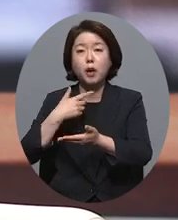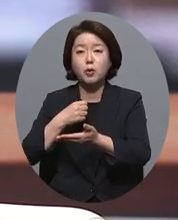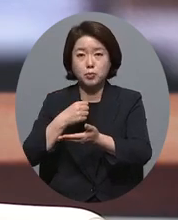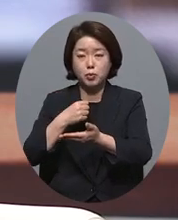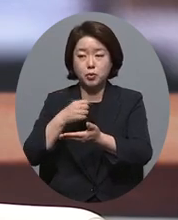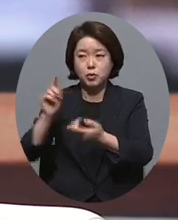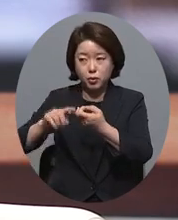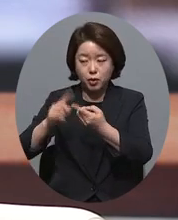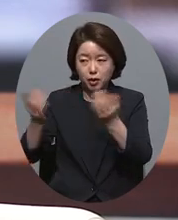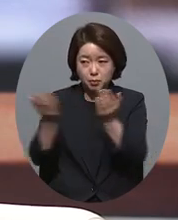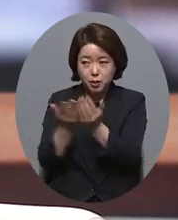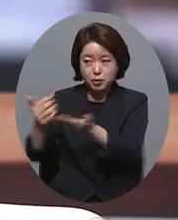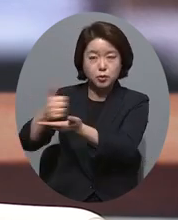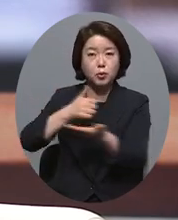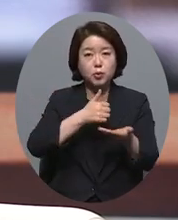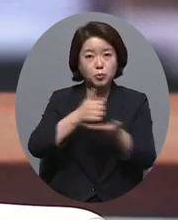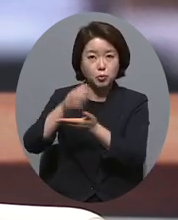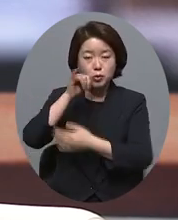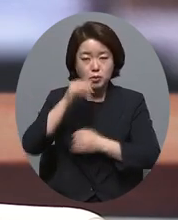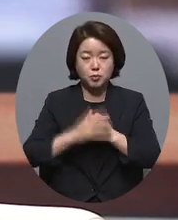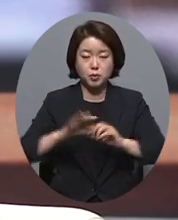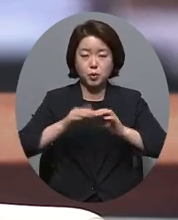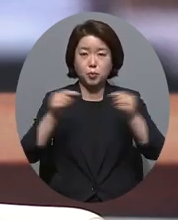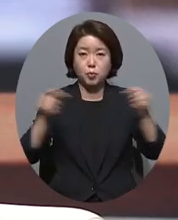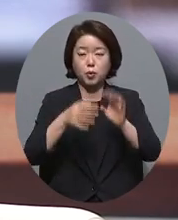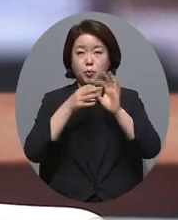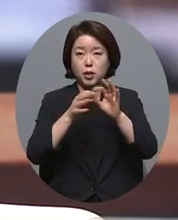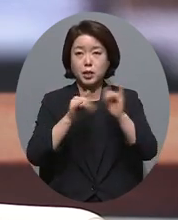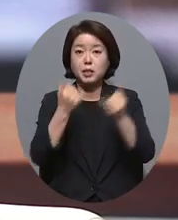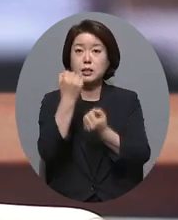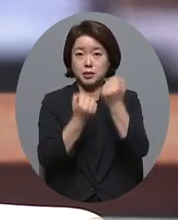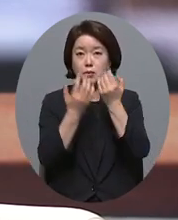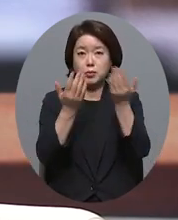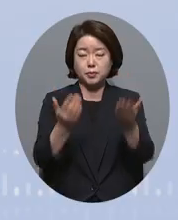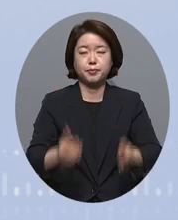따라서 요청이 왔던 겁니다 외교부 관계에 대한 설명도 들어보겠습니다